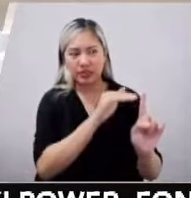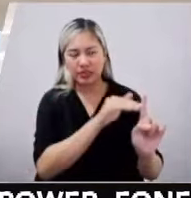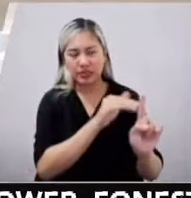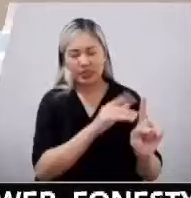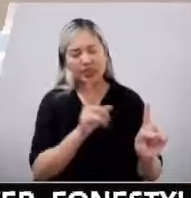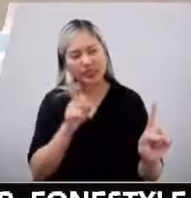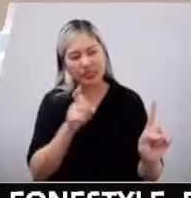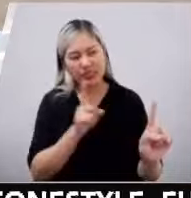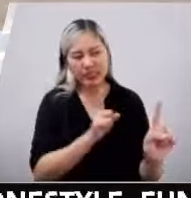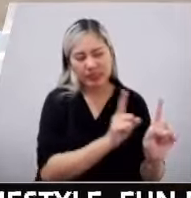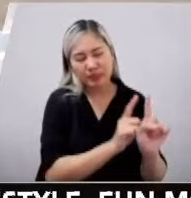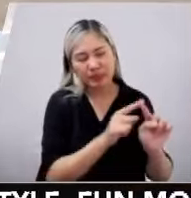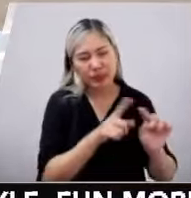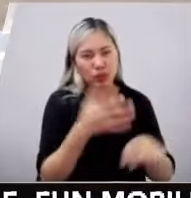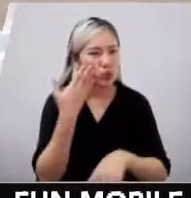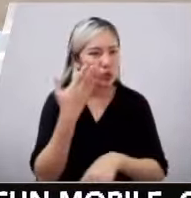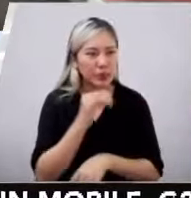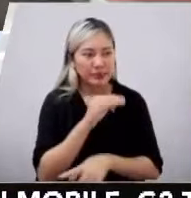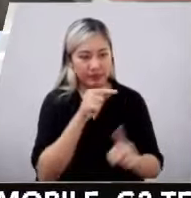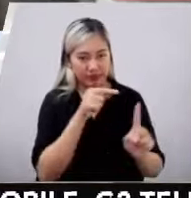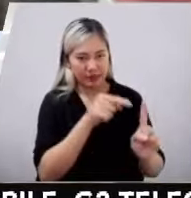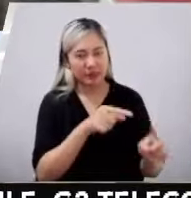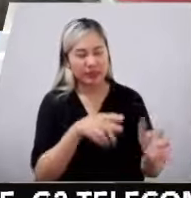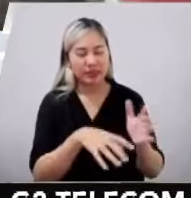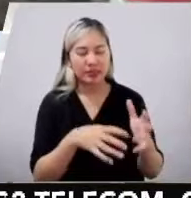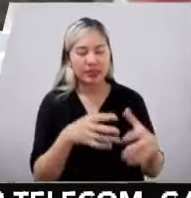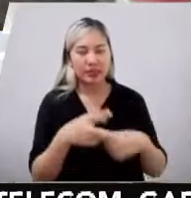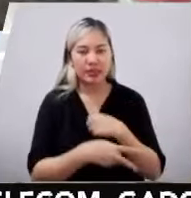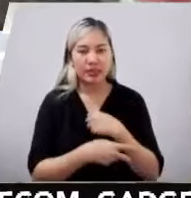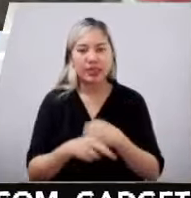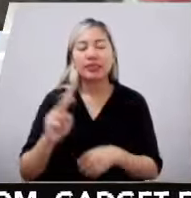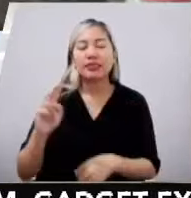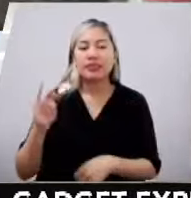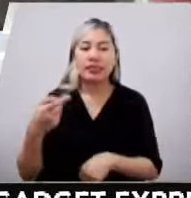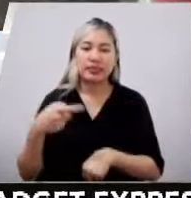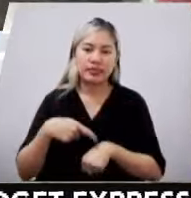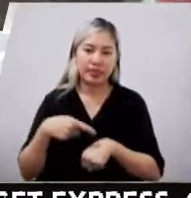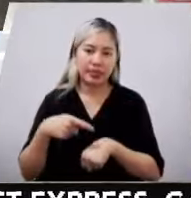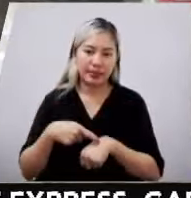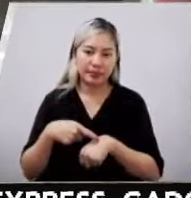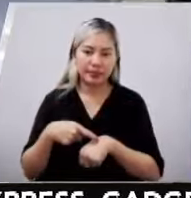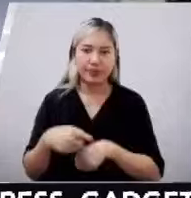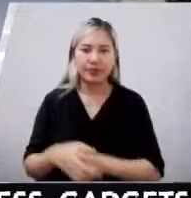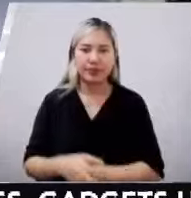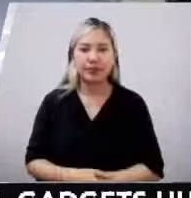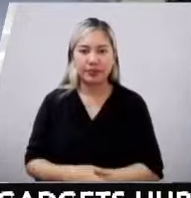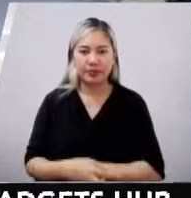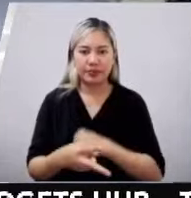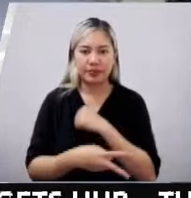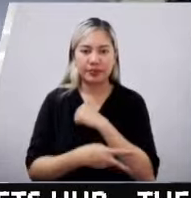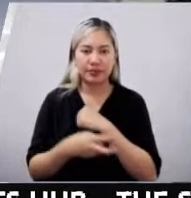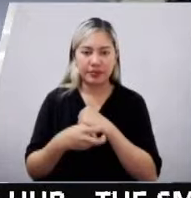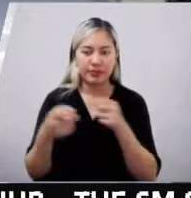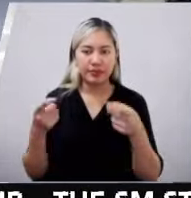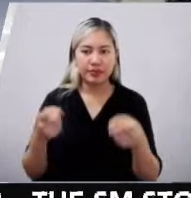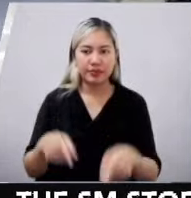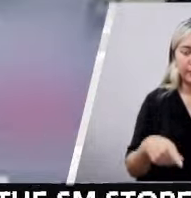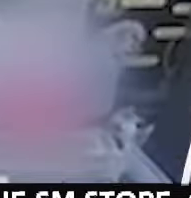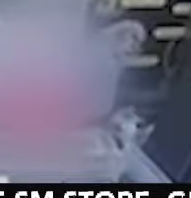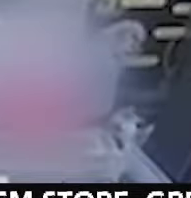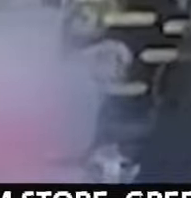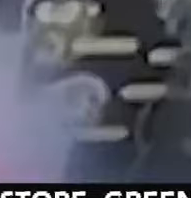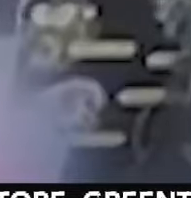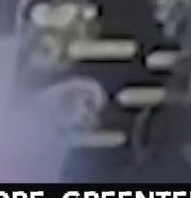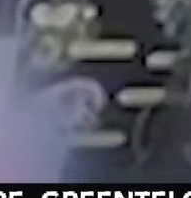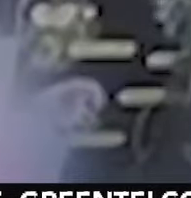Ayon sa mga empleyado, pangalawang beses nang nabiktima ng pagnanakaw ang naturang tindahan. Femery Dumabok ng GMA